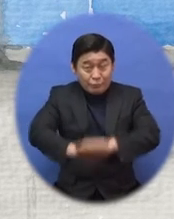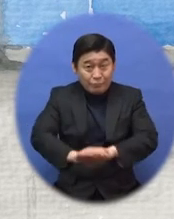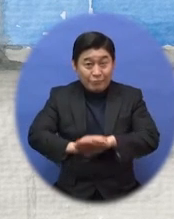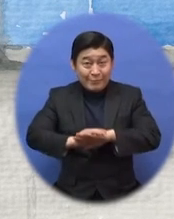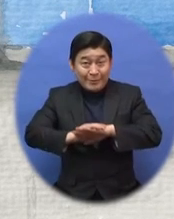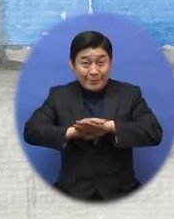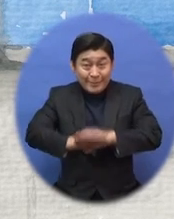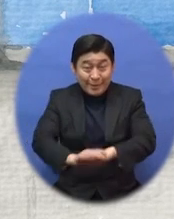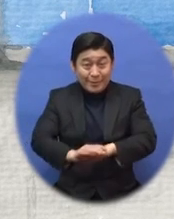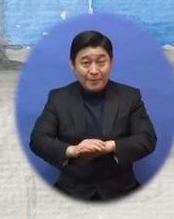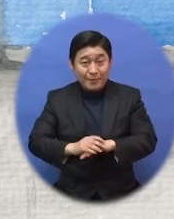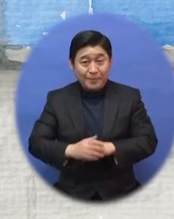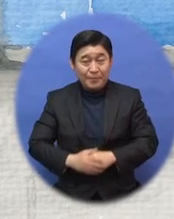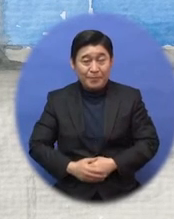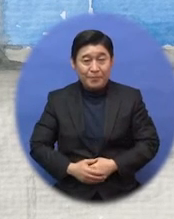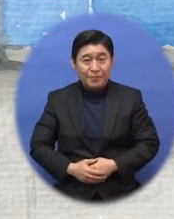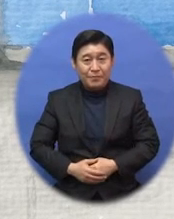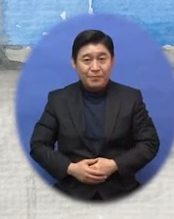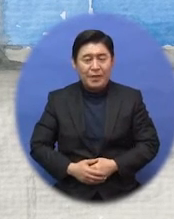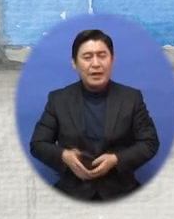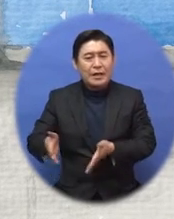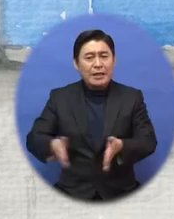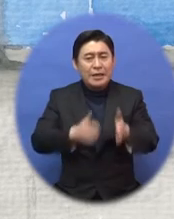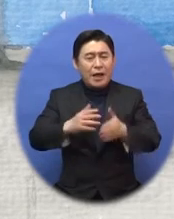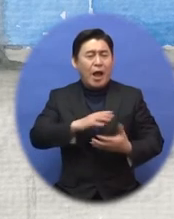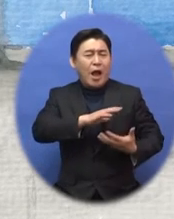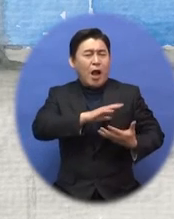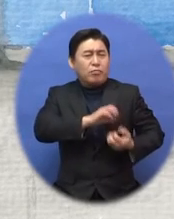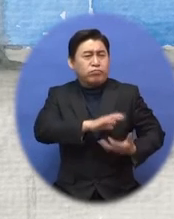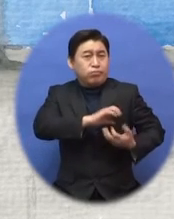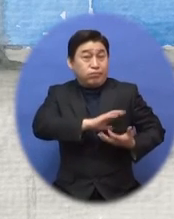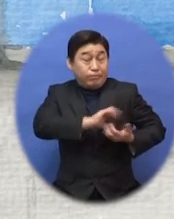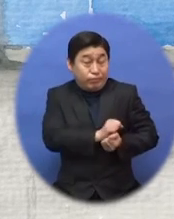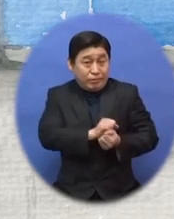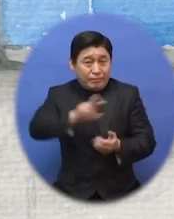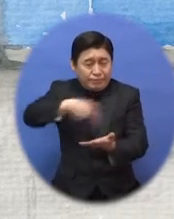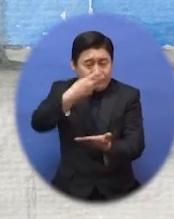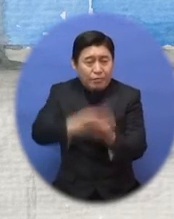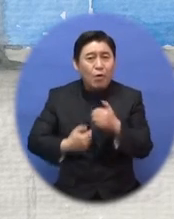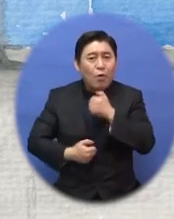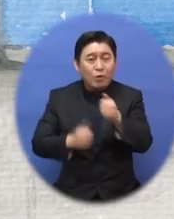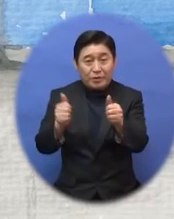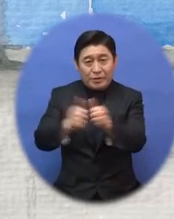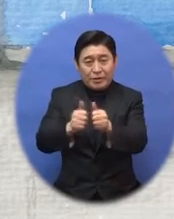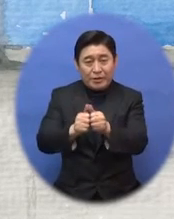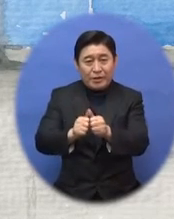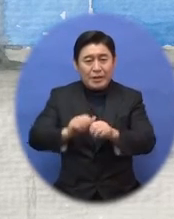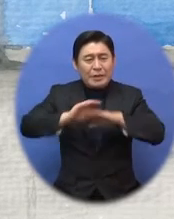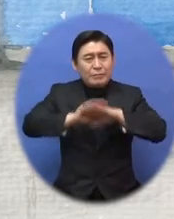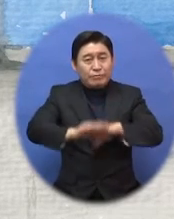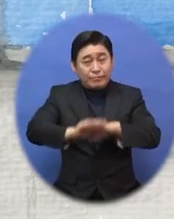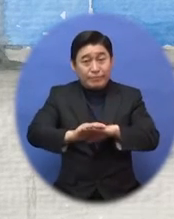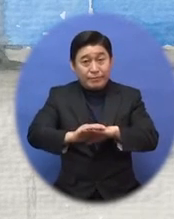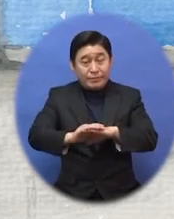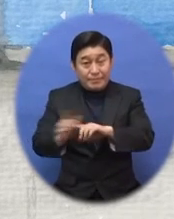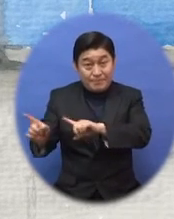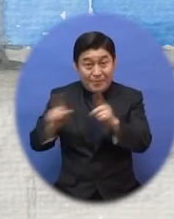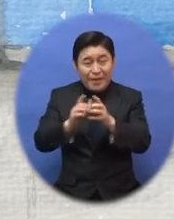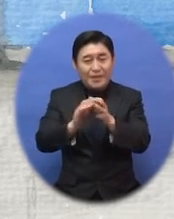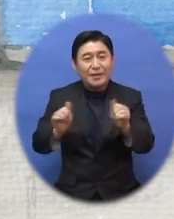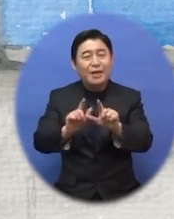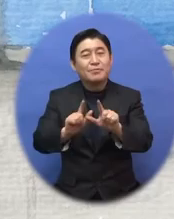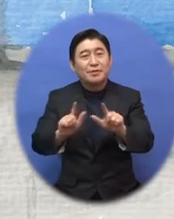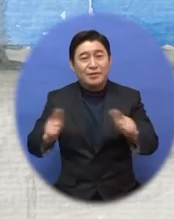둘, 셋. 길에서 심장마비로 쓰러진 50대 남성을 심폐소생술로 살린